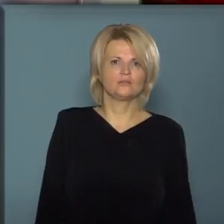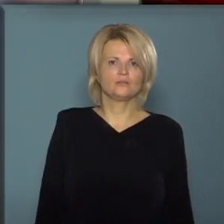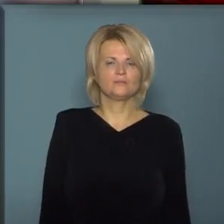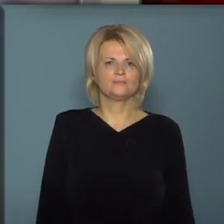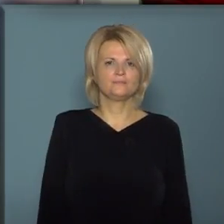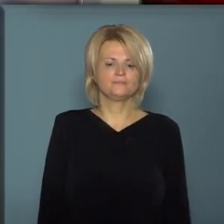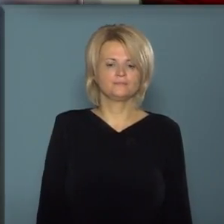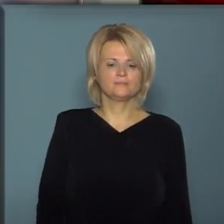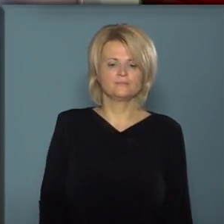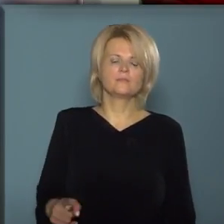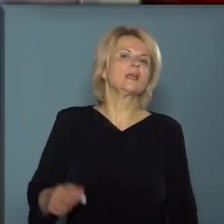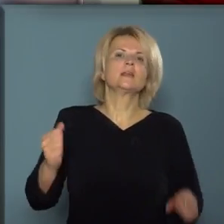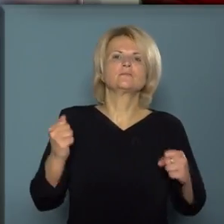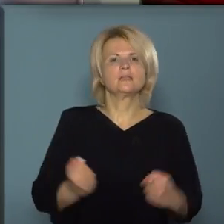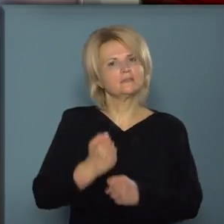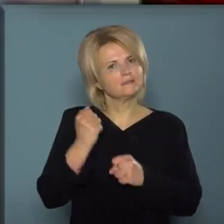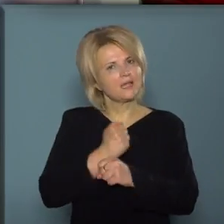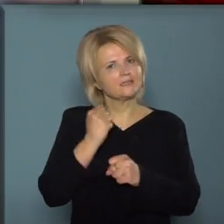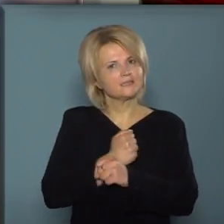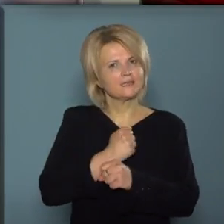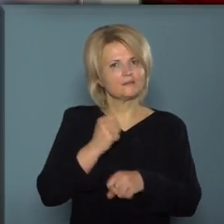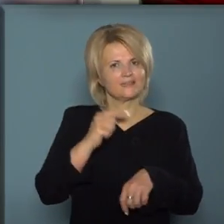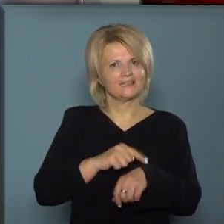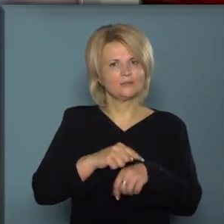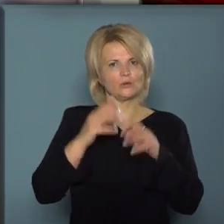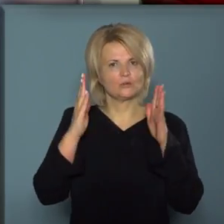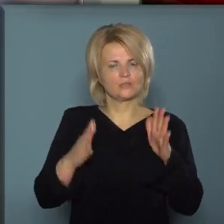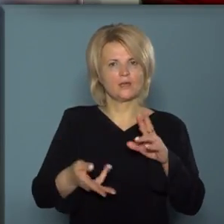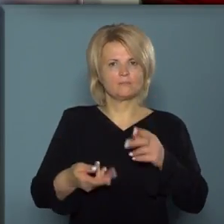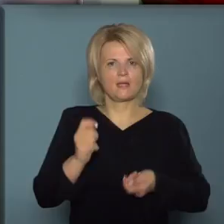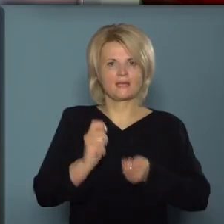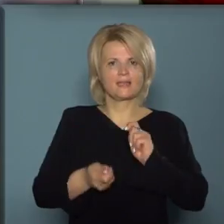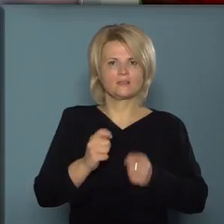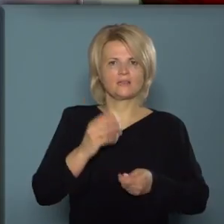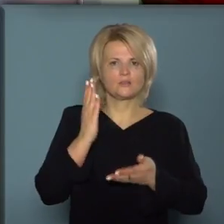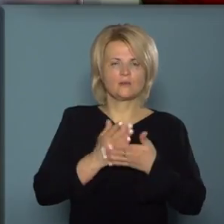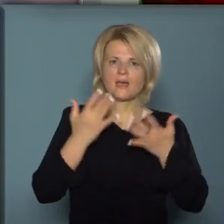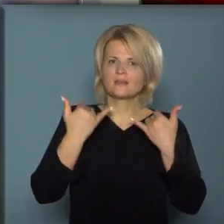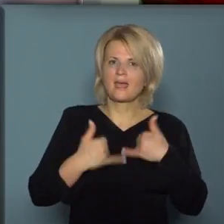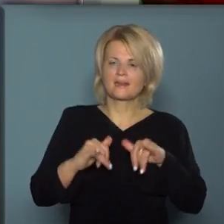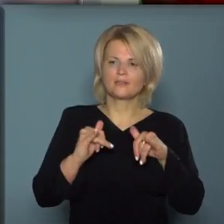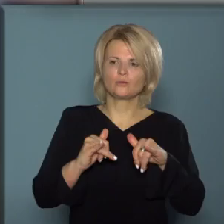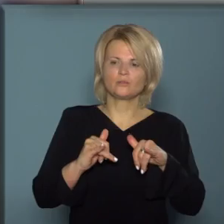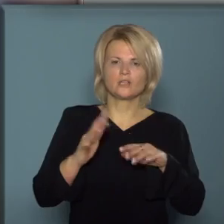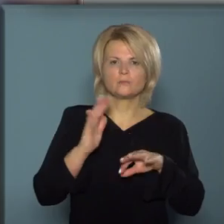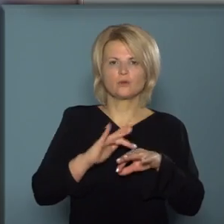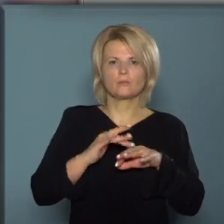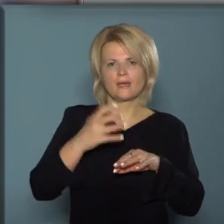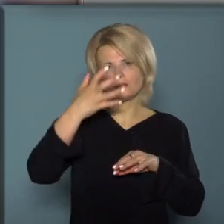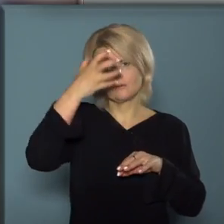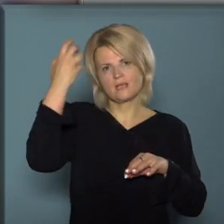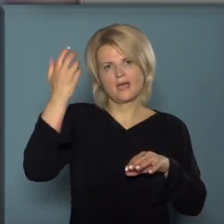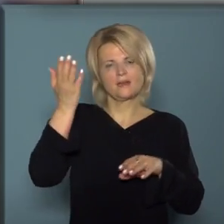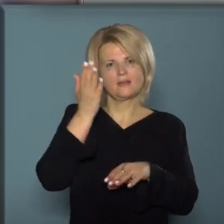egy intenzív időszak, hiszen a pályáztatások már elindultak, és igyekszünk ezeket nyár